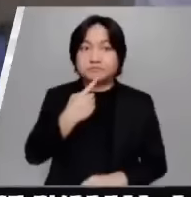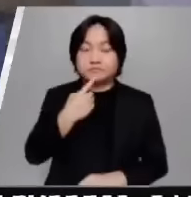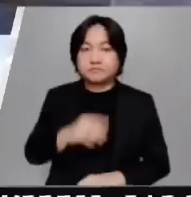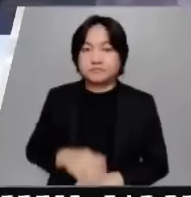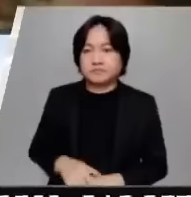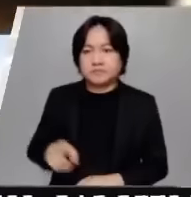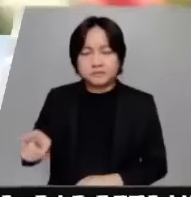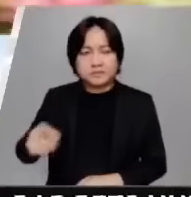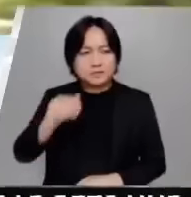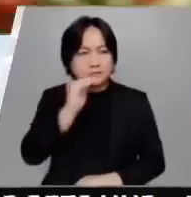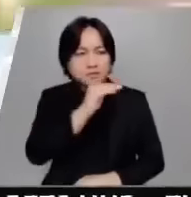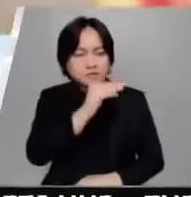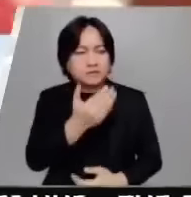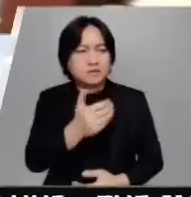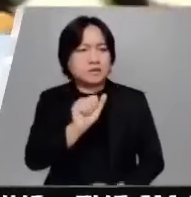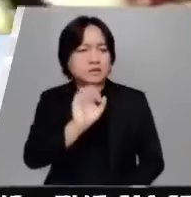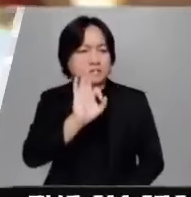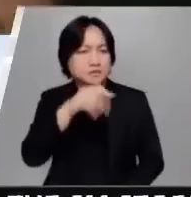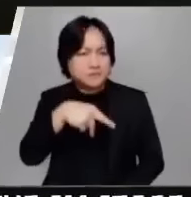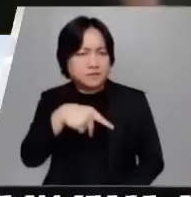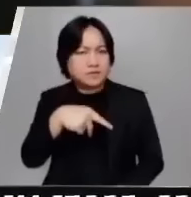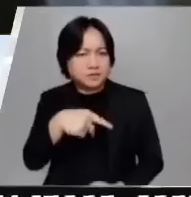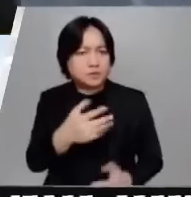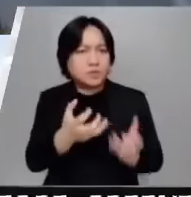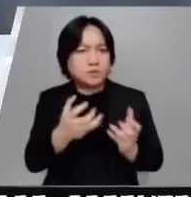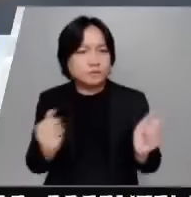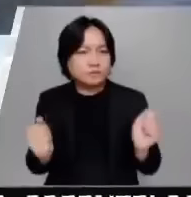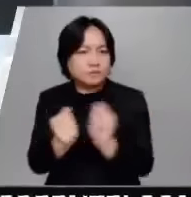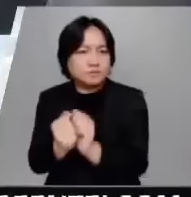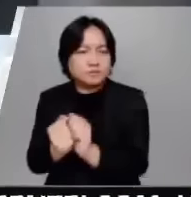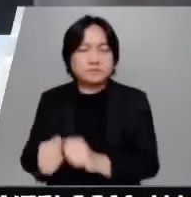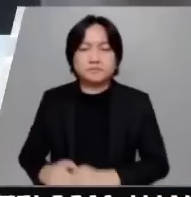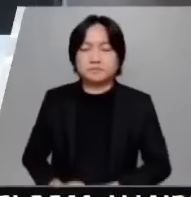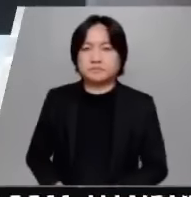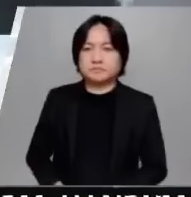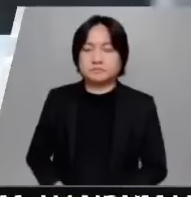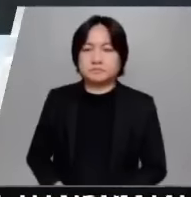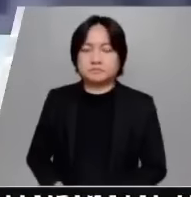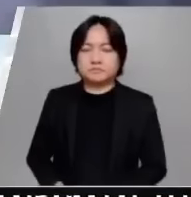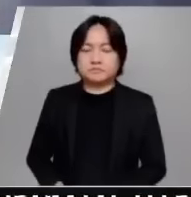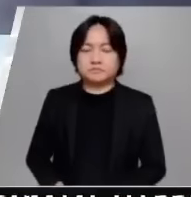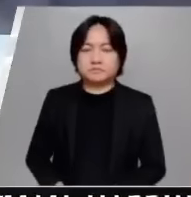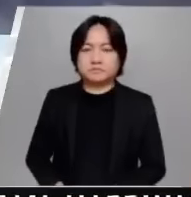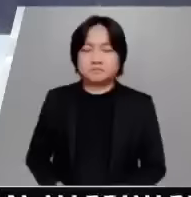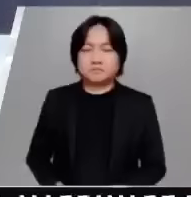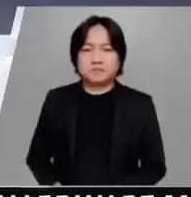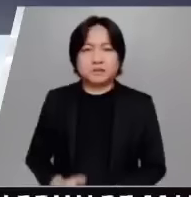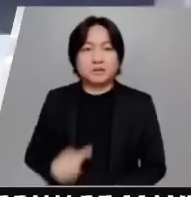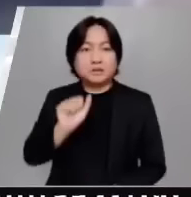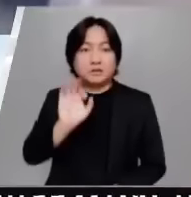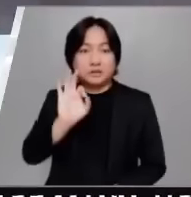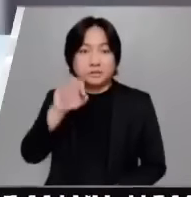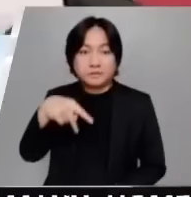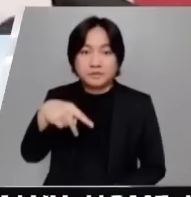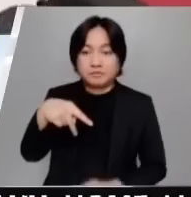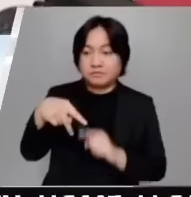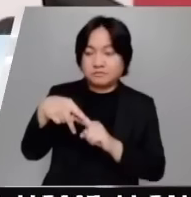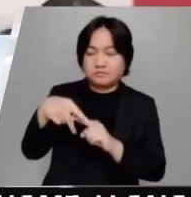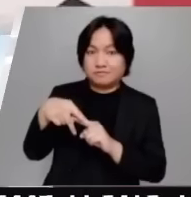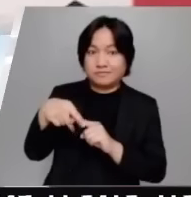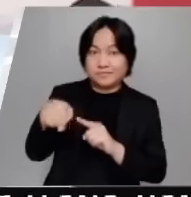forces of the Philippines sa kanyang paglantad pero pandagdag pwersa lang daw ang AFP at PNP pa rin ang nanguna sa operasyon